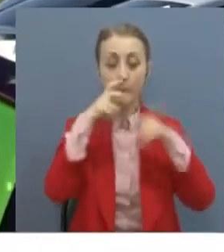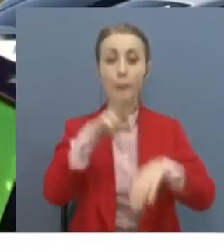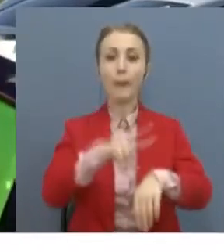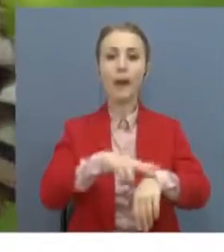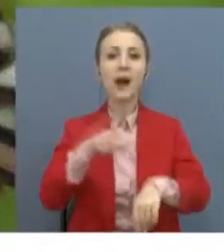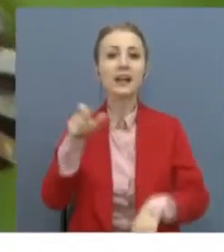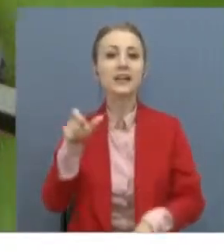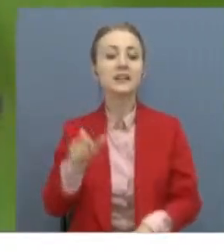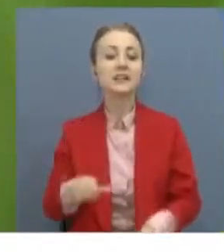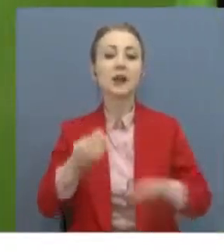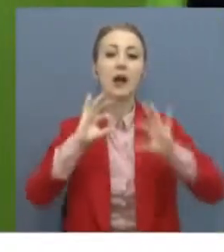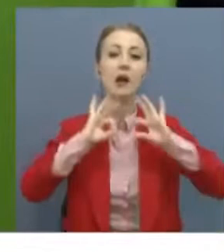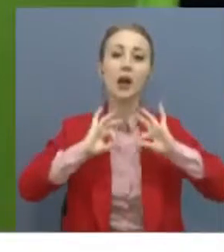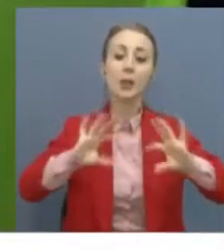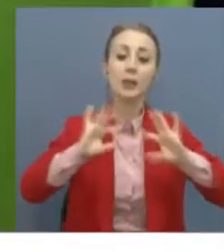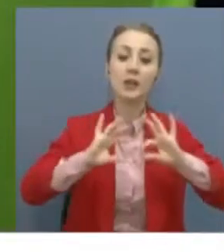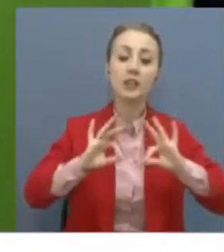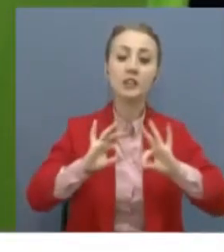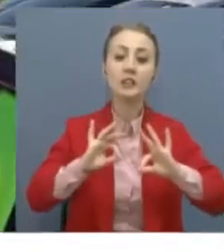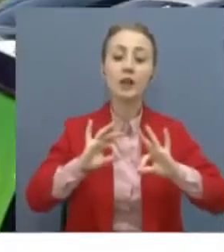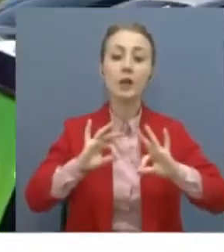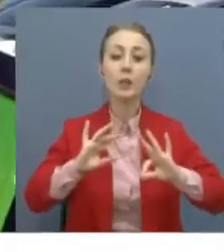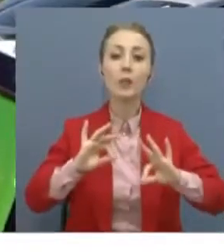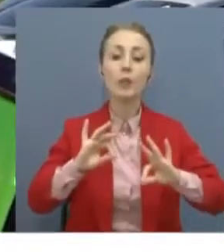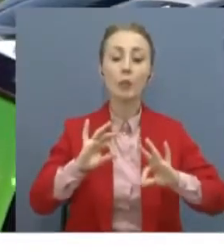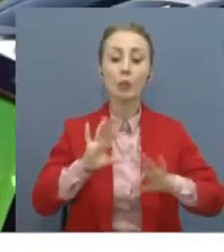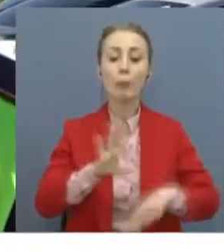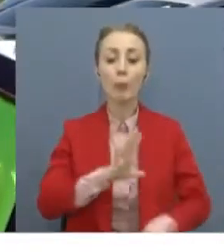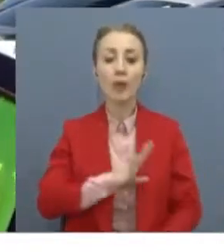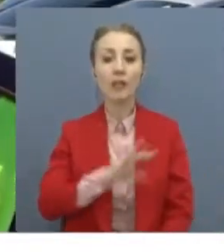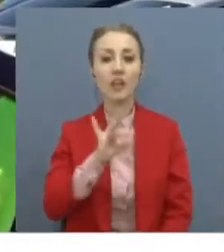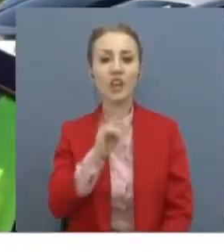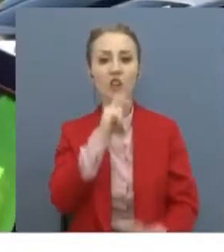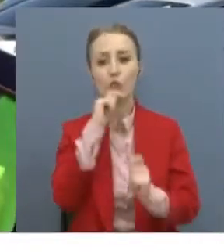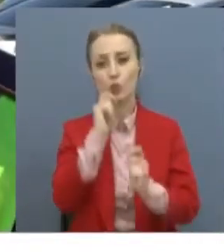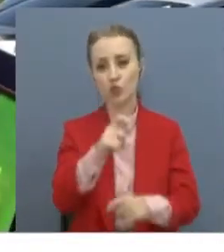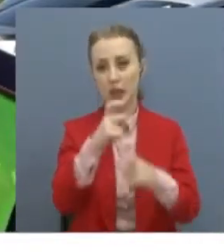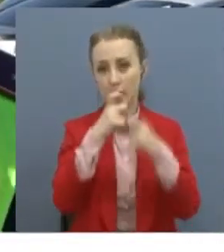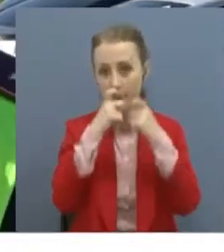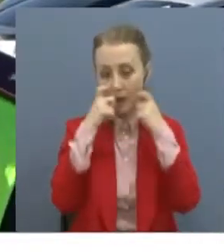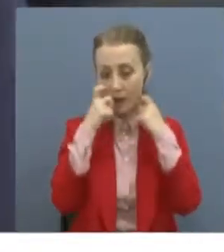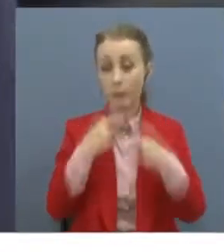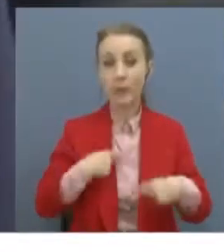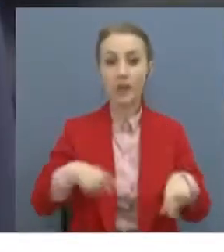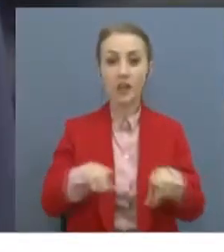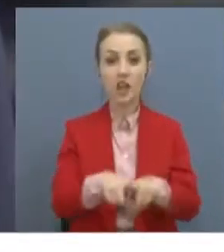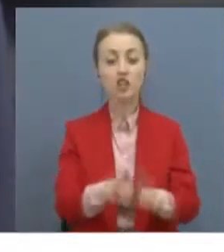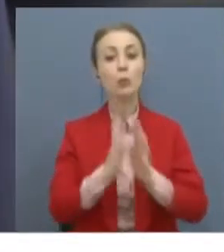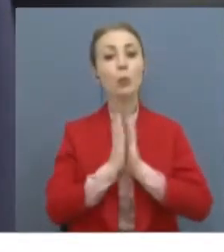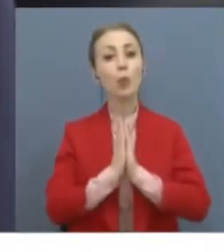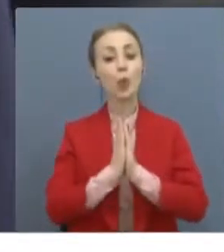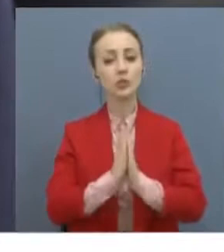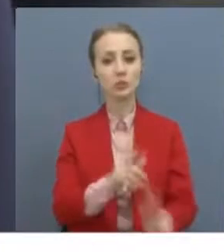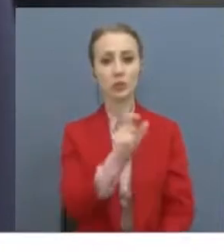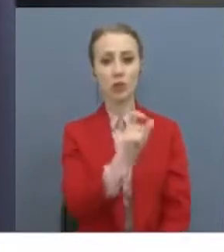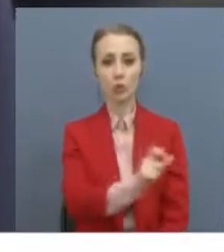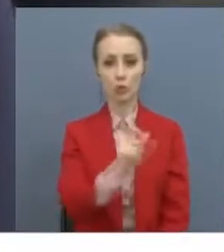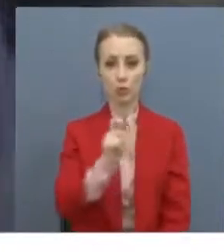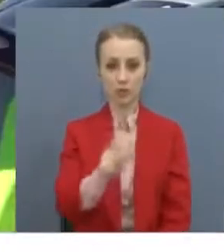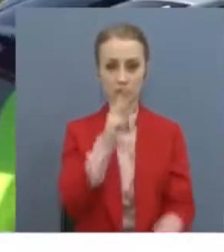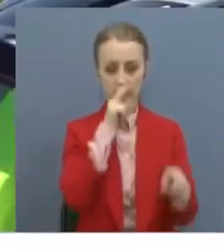насихаттау мақсатында сұхбат жүргізді. Сонымен қатар медициналық маскалар ұсынылды. Біз азаматтарды сақтық шараларын ұстануға, жеке қорғаныс